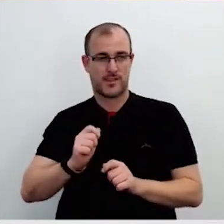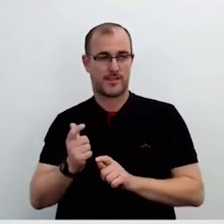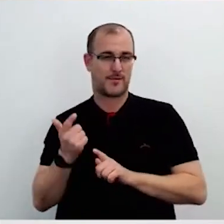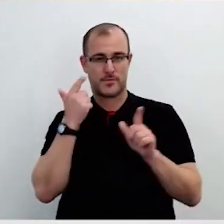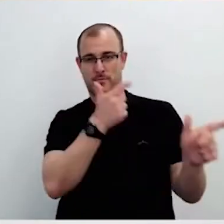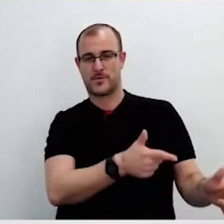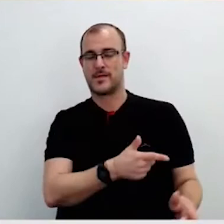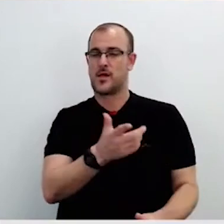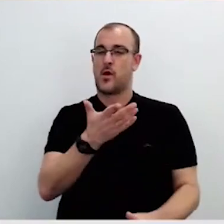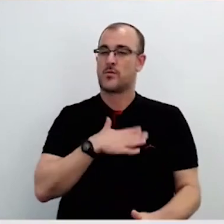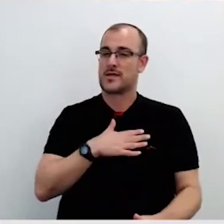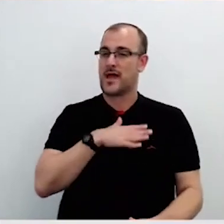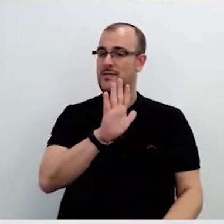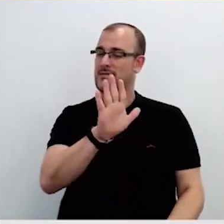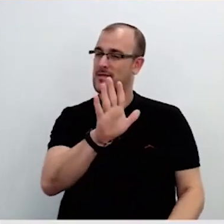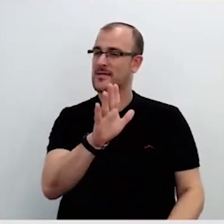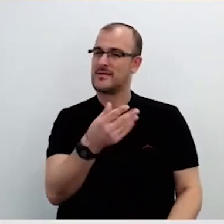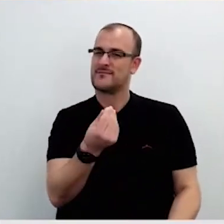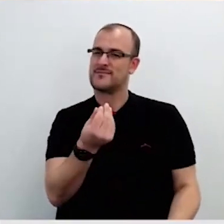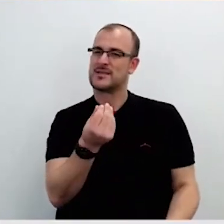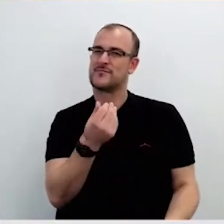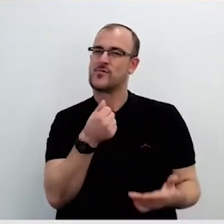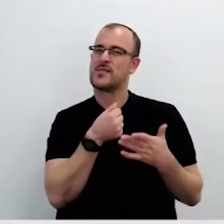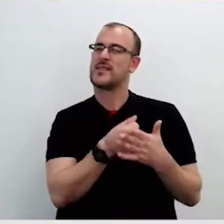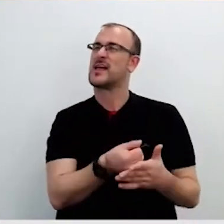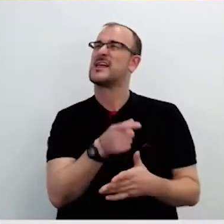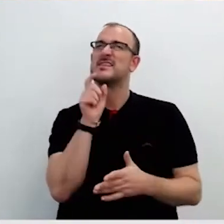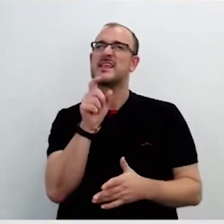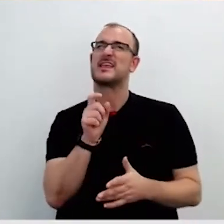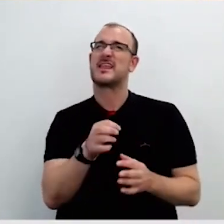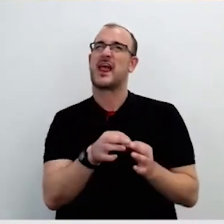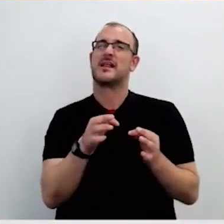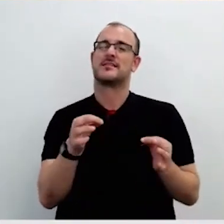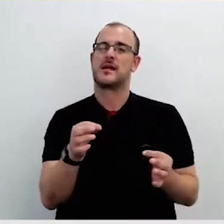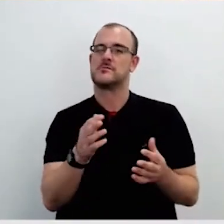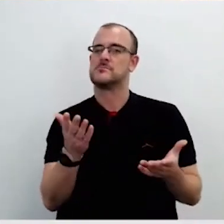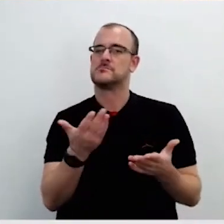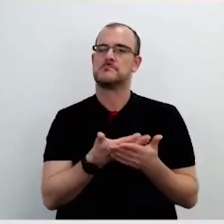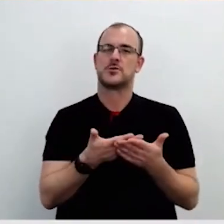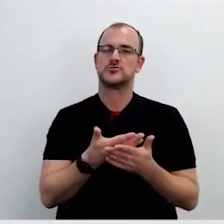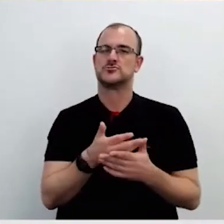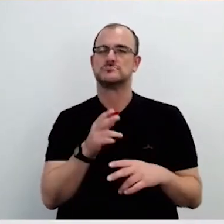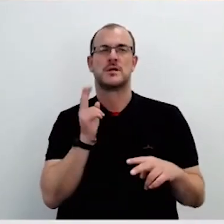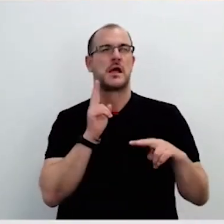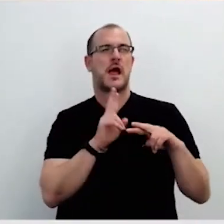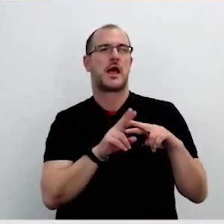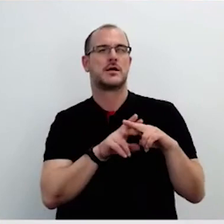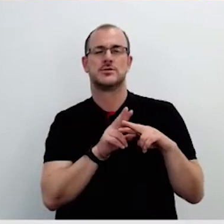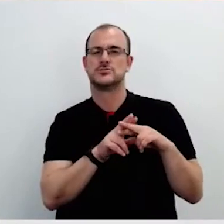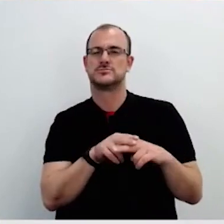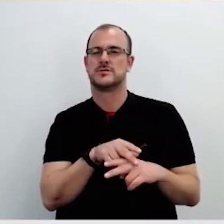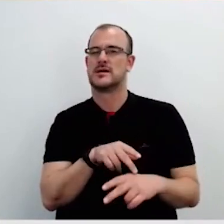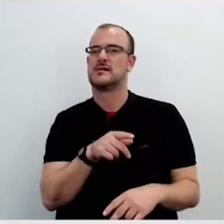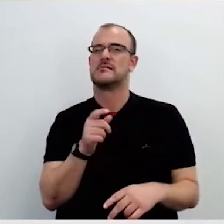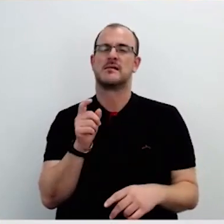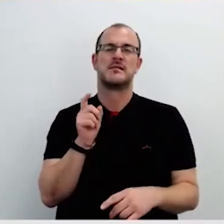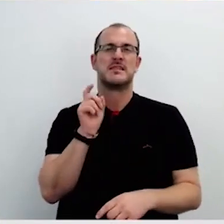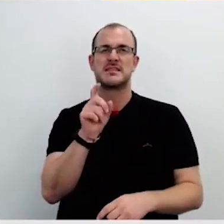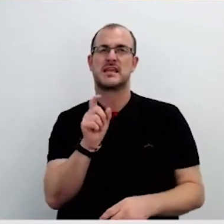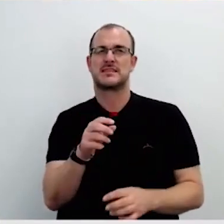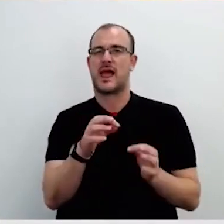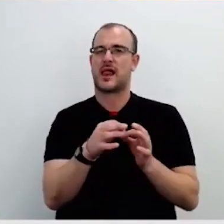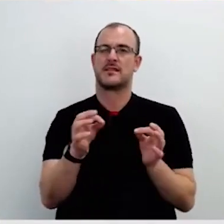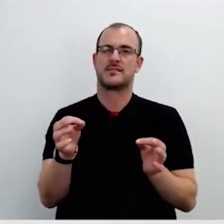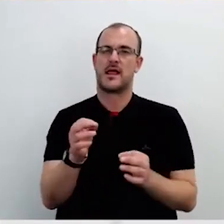uns auch immer gerne eure Eindrücke vom Digitaltag, zum Beispiel mit dem Hashtag Digitaltag